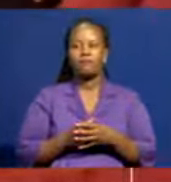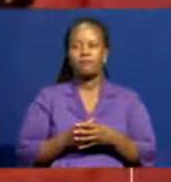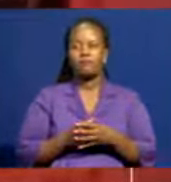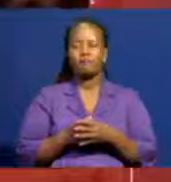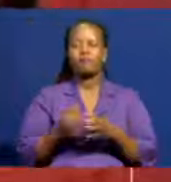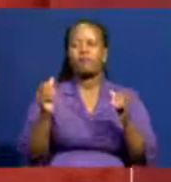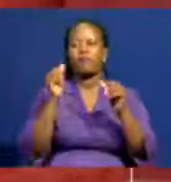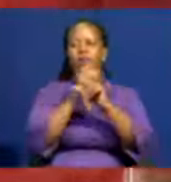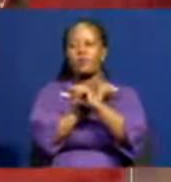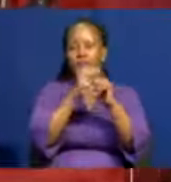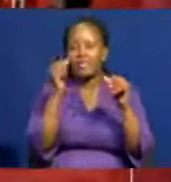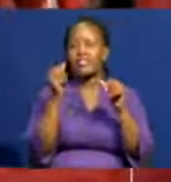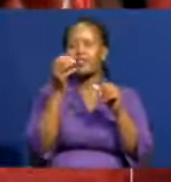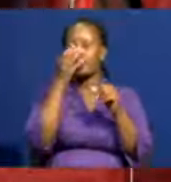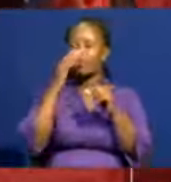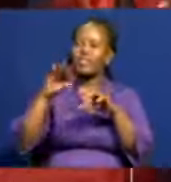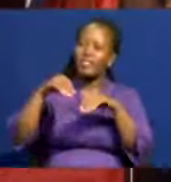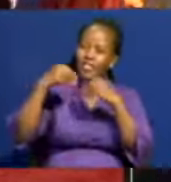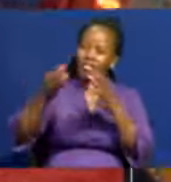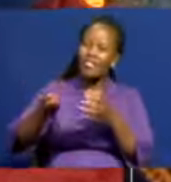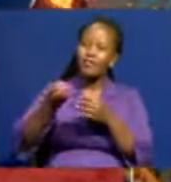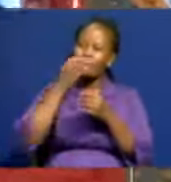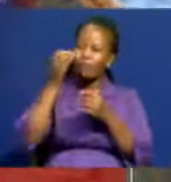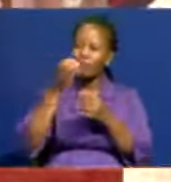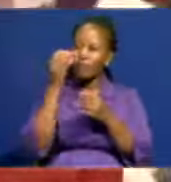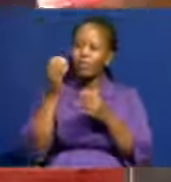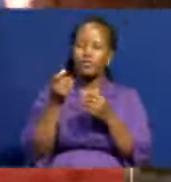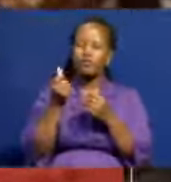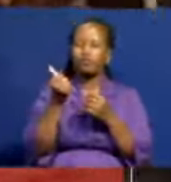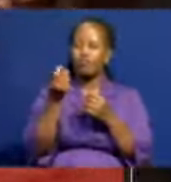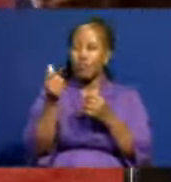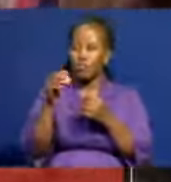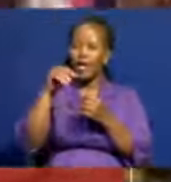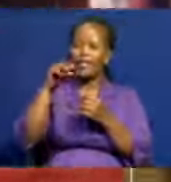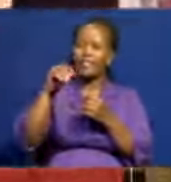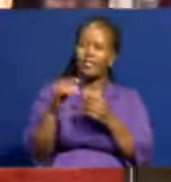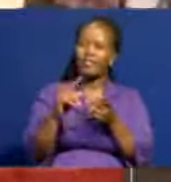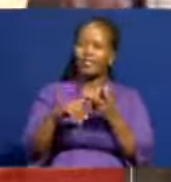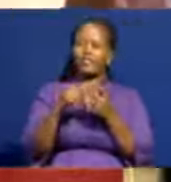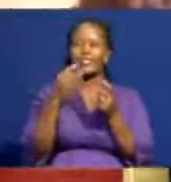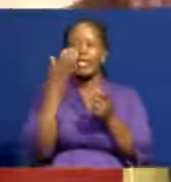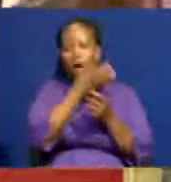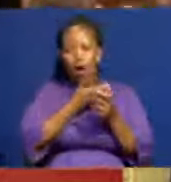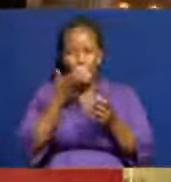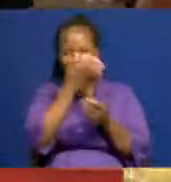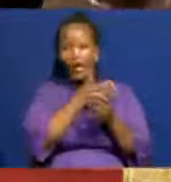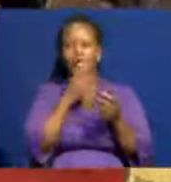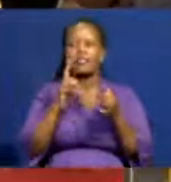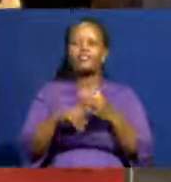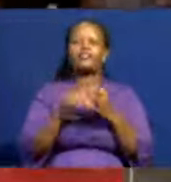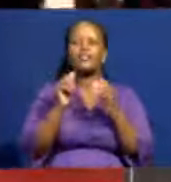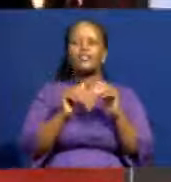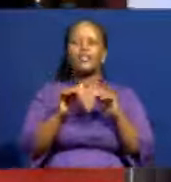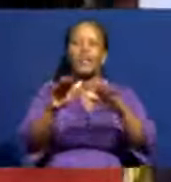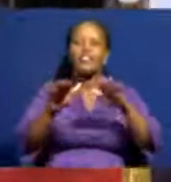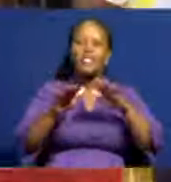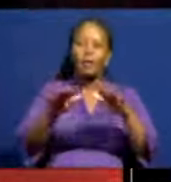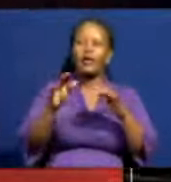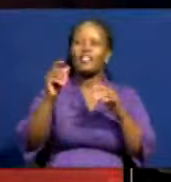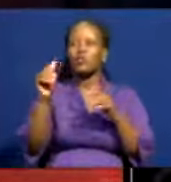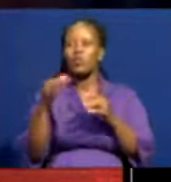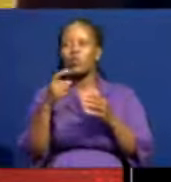Rais Ruto alisambaza vyakula vikiwemo unga wa mahindi, mafuta ya kupikia, unga wa ngano, mchele na